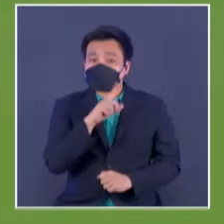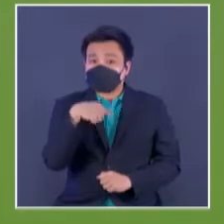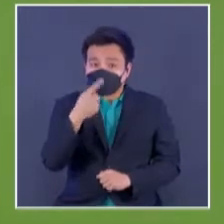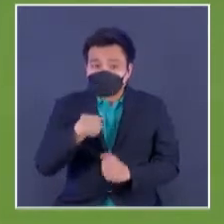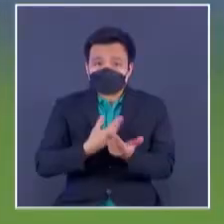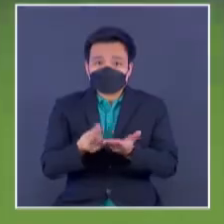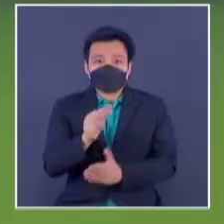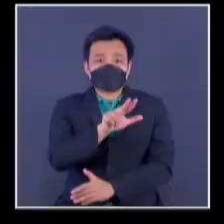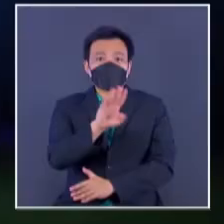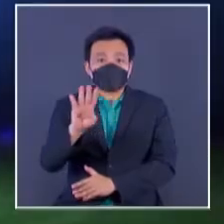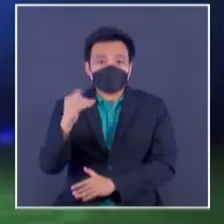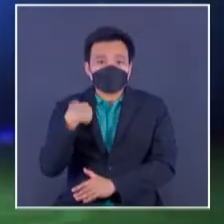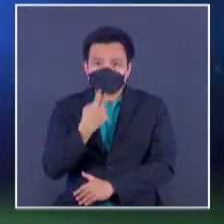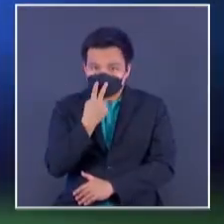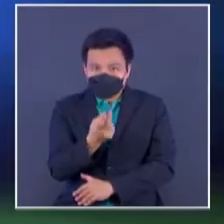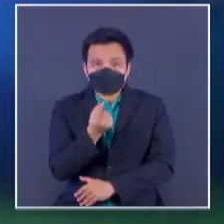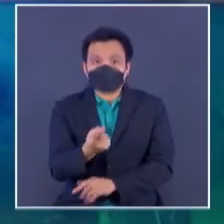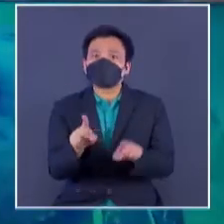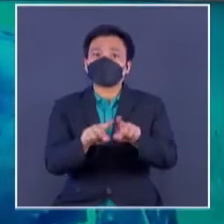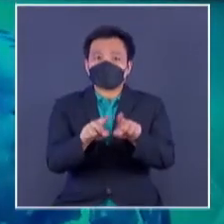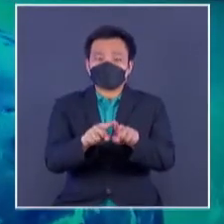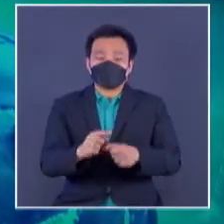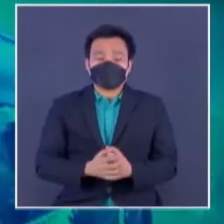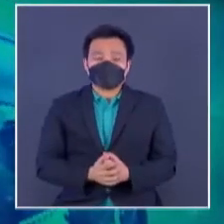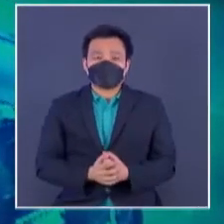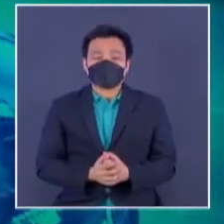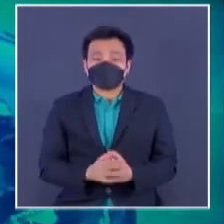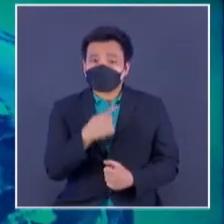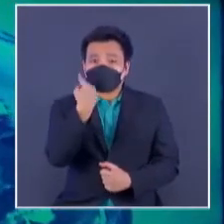กิกะทีวีได้เช่นเดียวกันนะครับ คุณผู้ชมสนใจสามารถที่จะสมัครกันได้เลยนะคะ